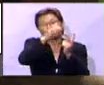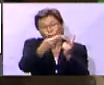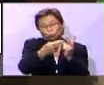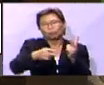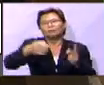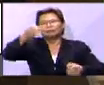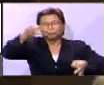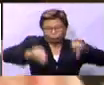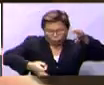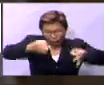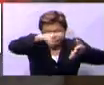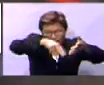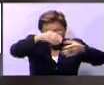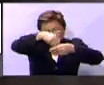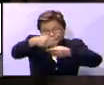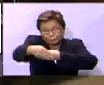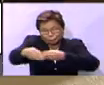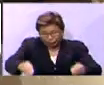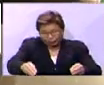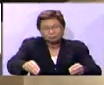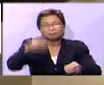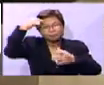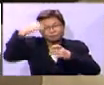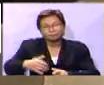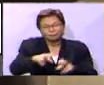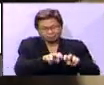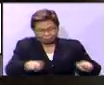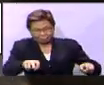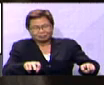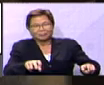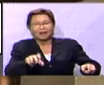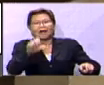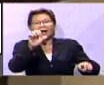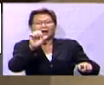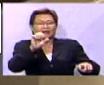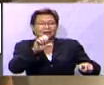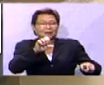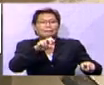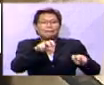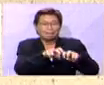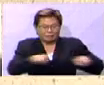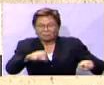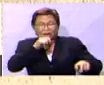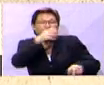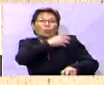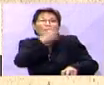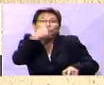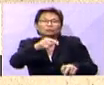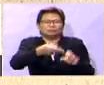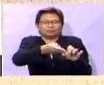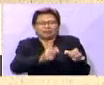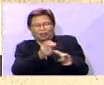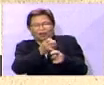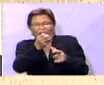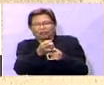penghakiman yang dibaca di dalam kamar memutuskan bahawa panel suruhanjaya siasatan diraja itu tidak mempunyai kuasa untuk menarik diri